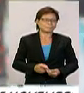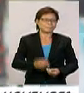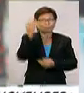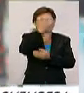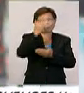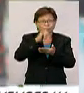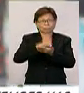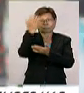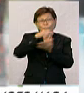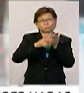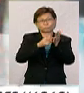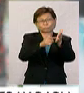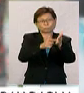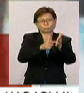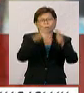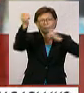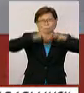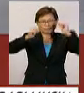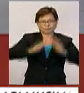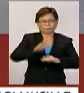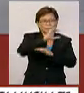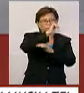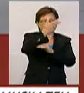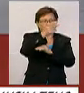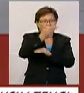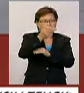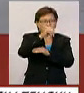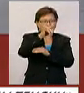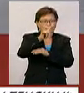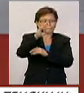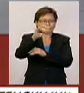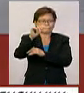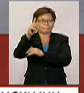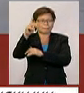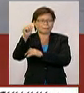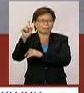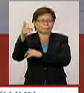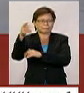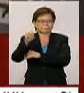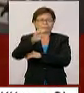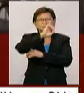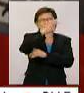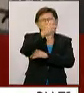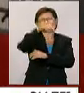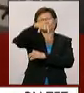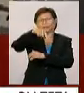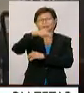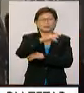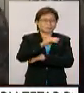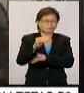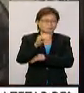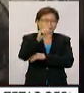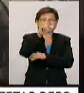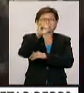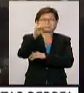Filem itu menampilkan barisan pelakon seperti Hisham Hamid, Mark Adam, Bel Ngasri, Syafiq Farhain, Elisha Sanda,